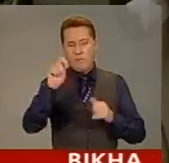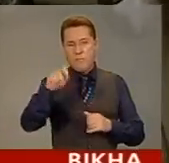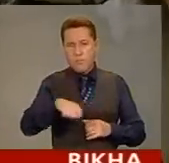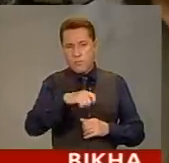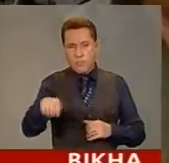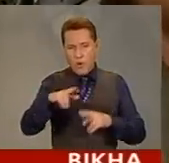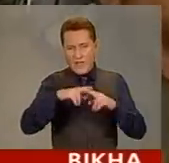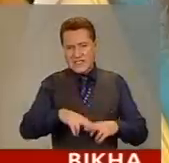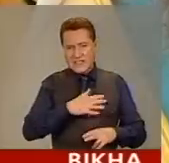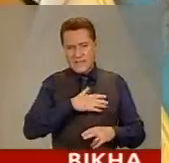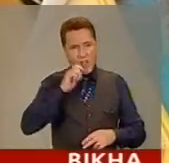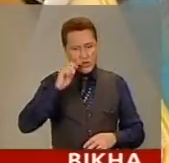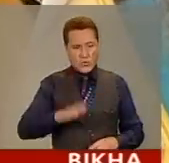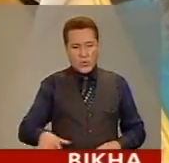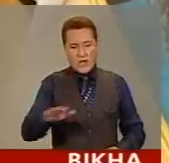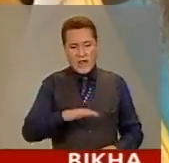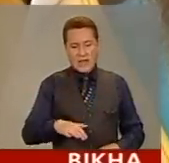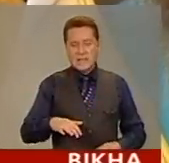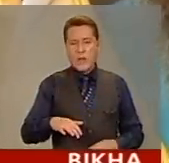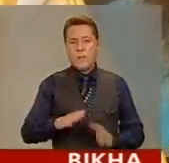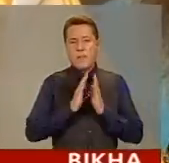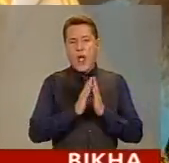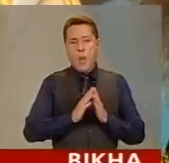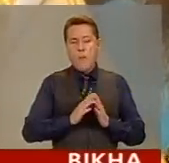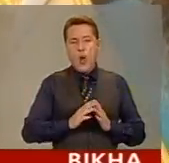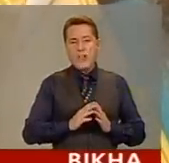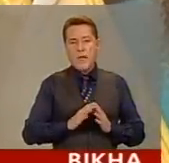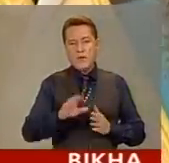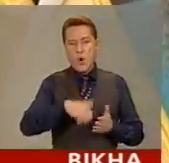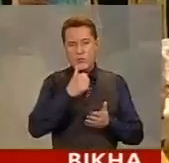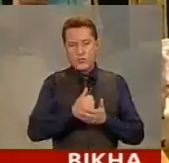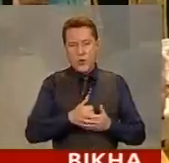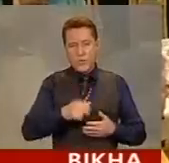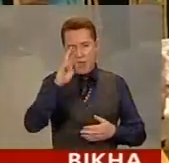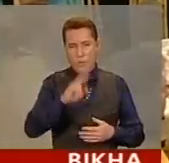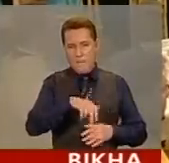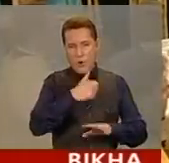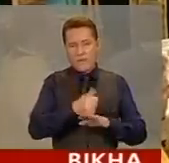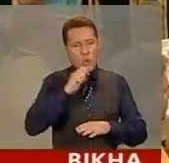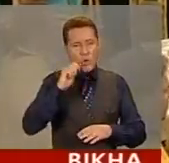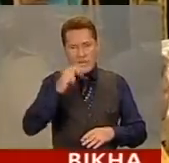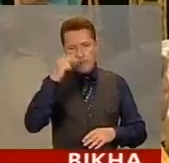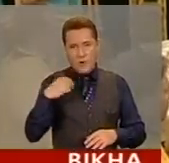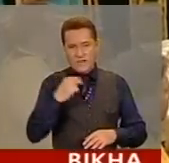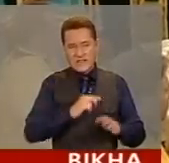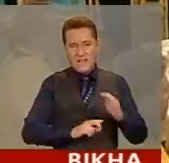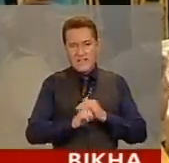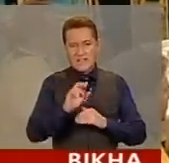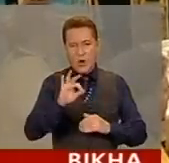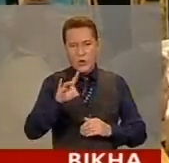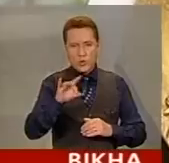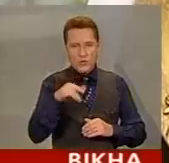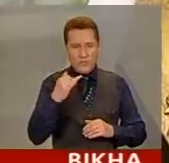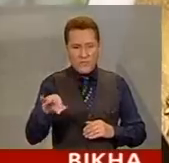похрестив нашу Україну. Молебень на Володимирській гірці очолив проводир Української православної церкви митрополит Онуфрій